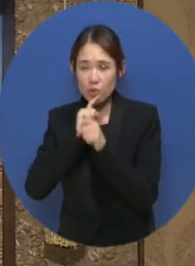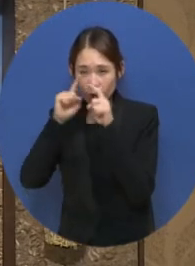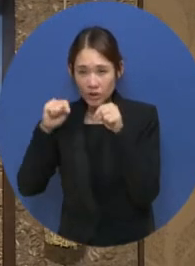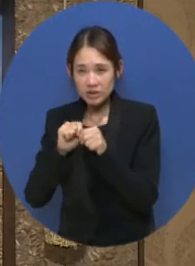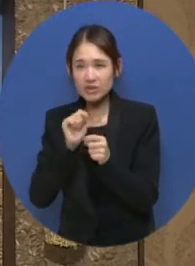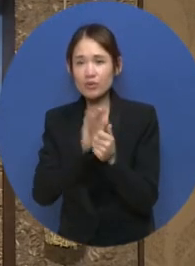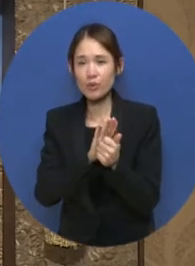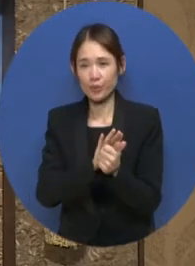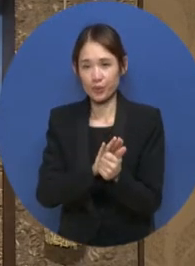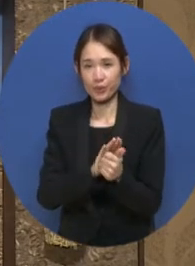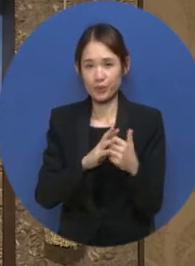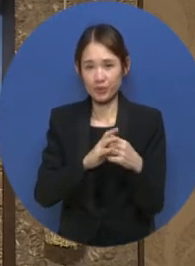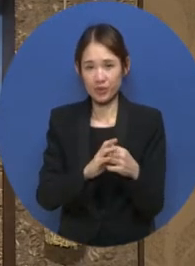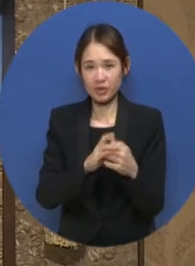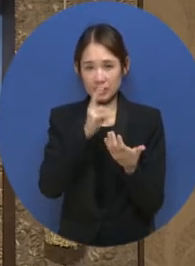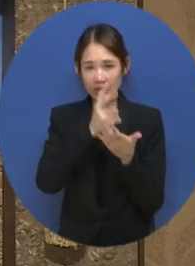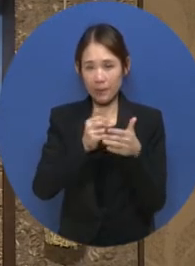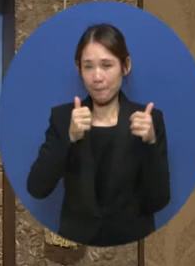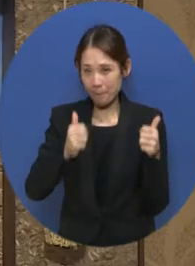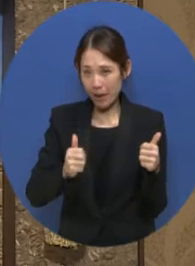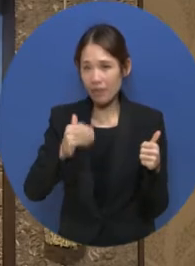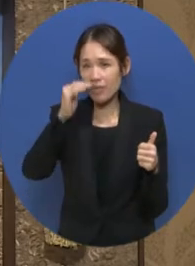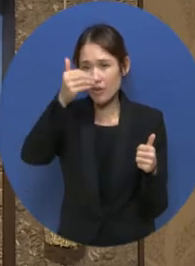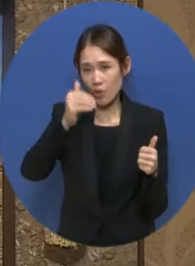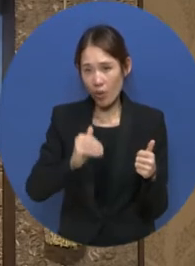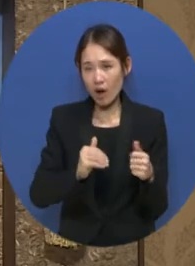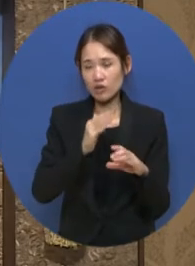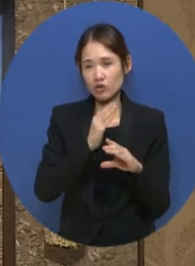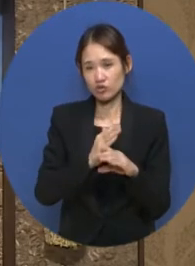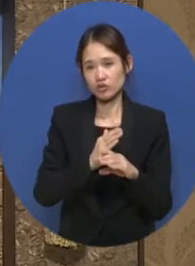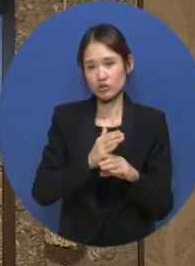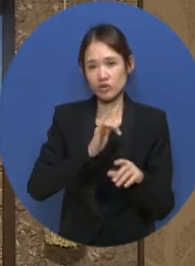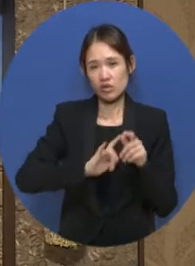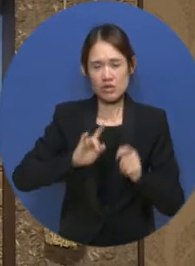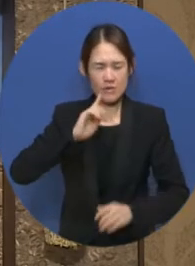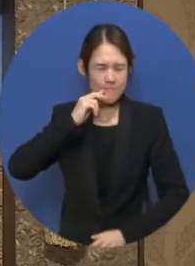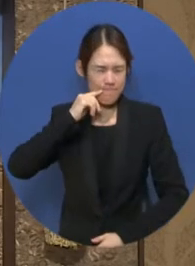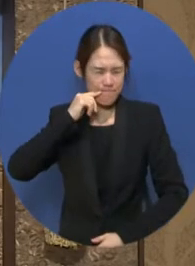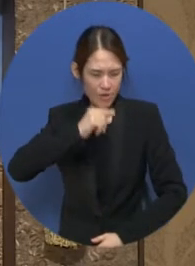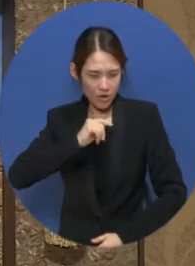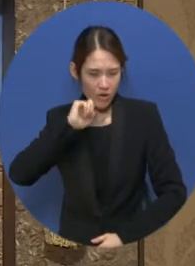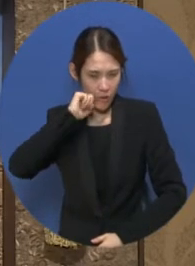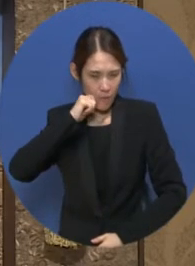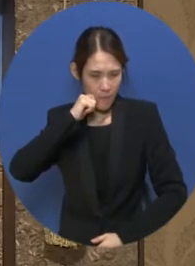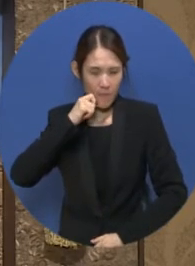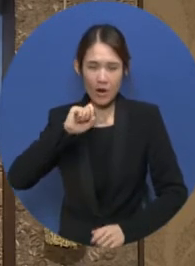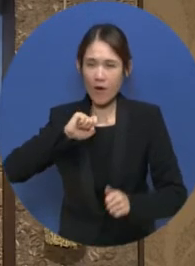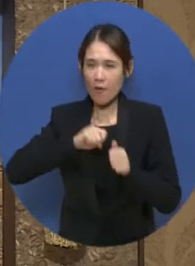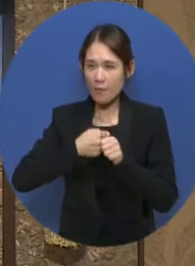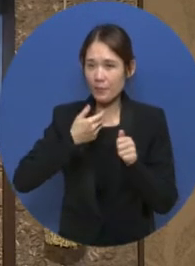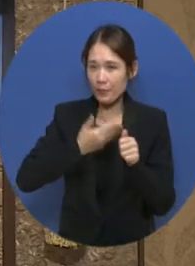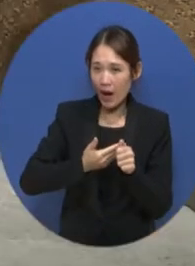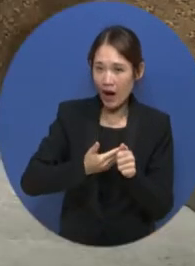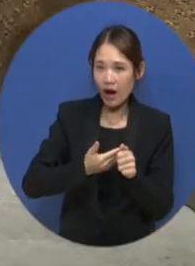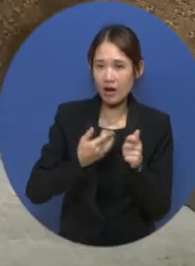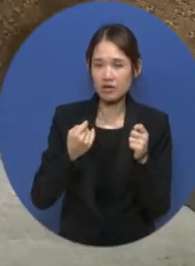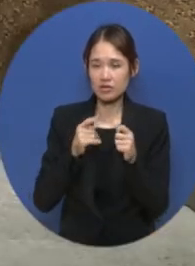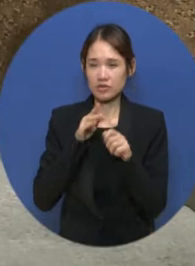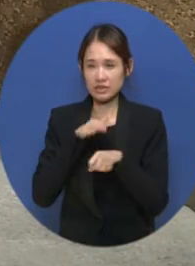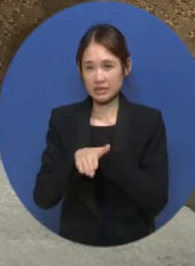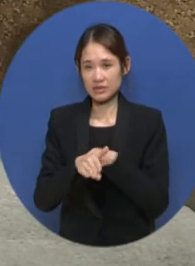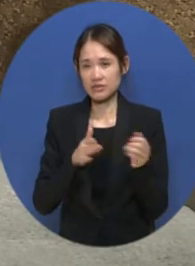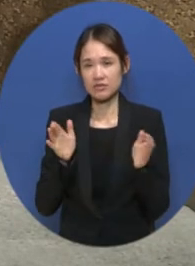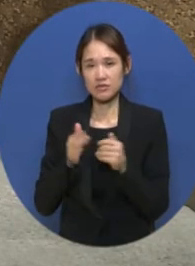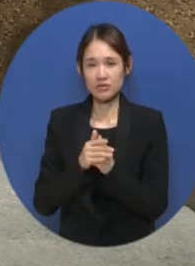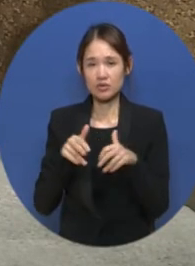해서 재판과정에서 이제 그런 형태로 조금 더 엄한 처벌을 받을 수 있도록 하는 형태로 지원을 하고 있습니다 4